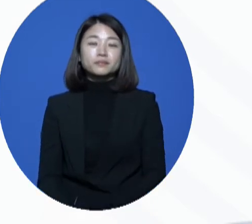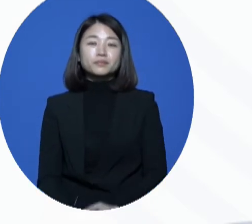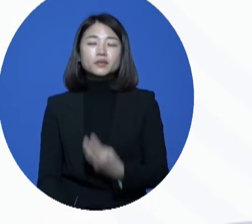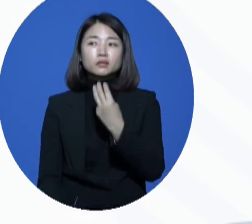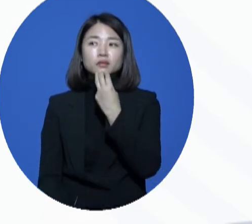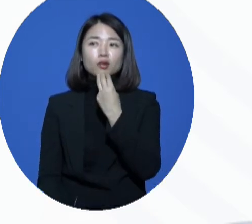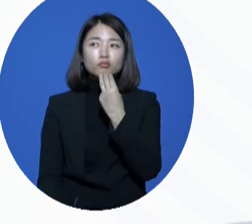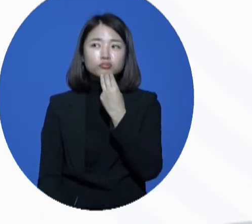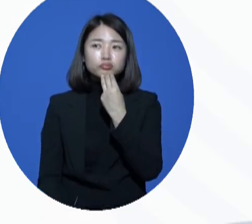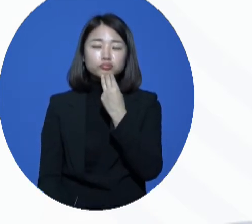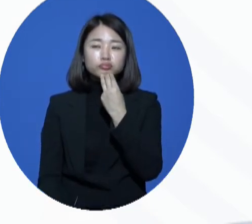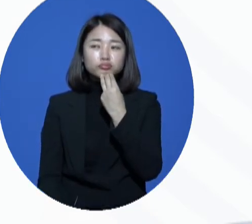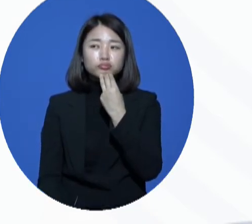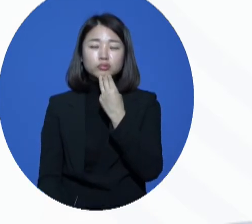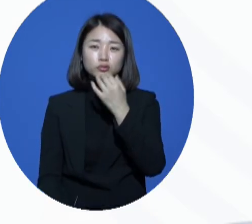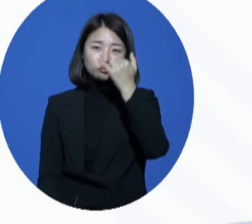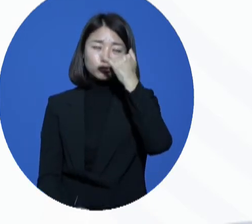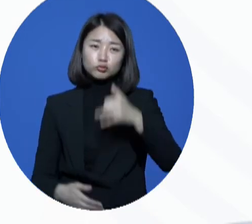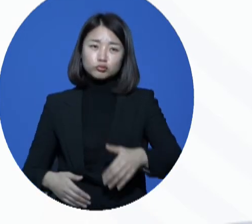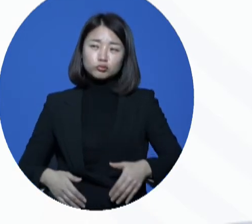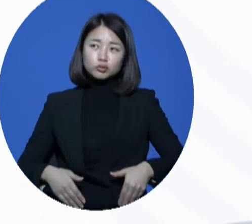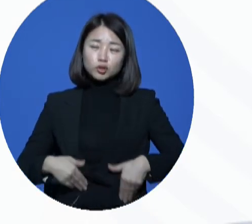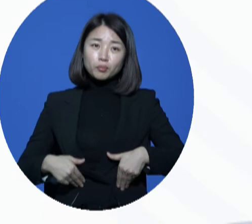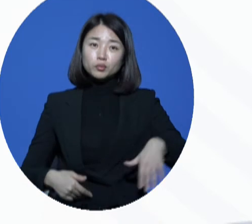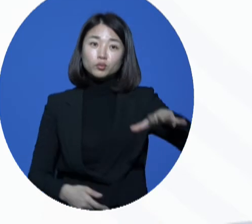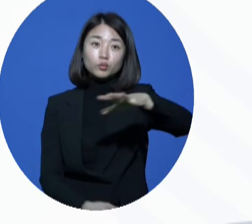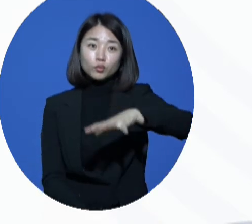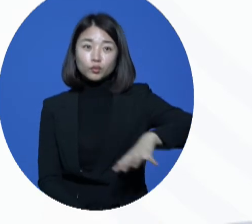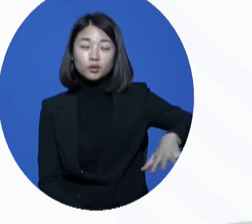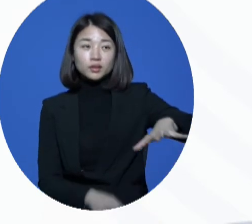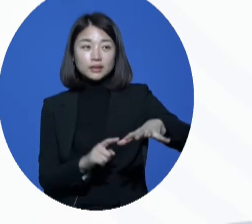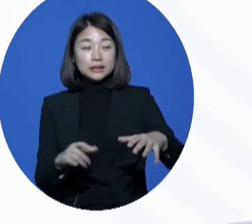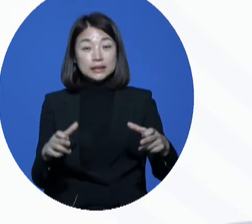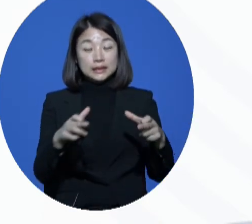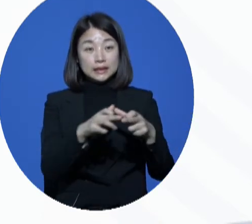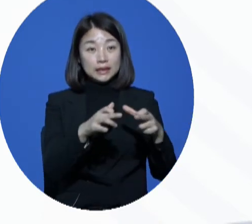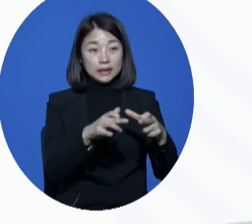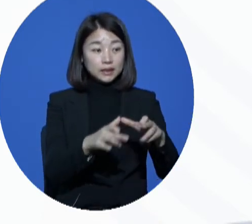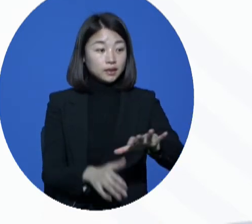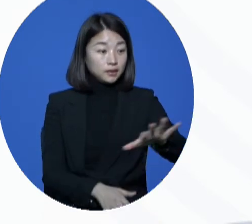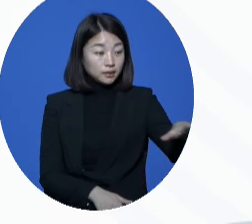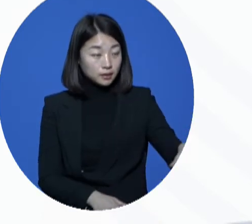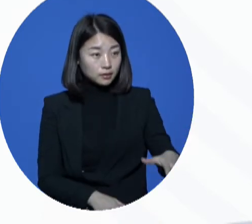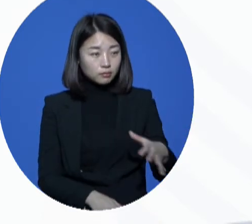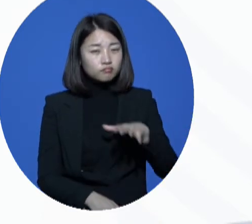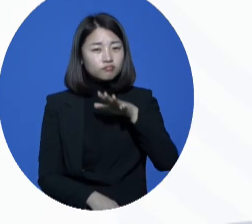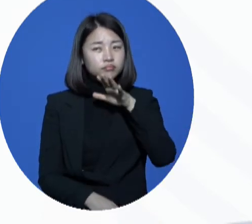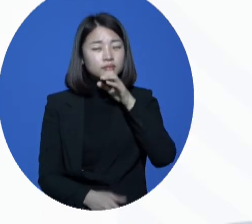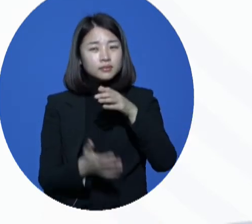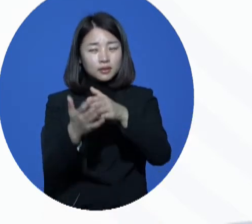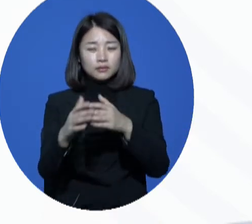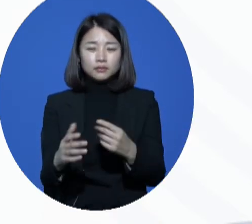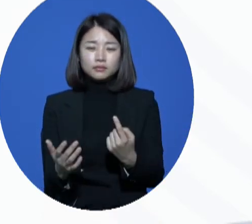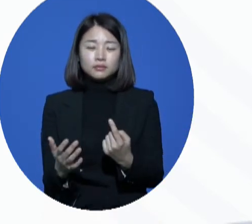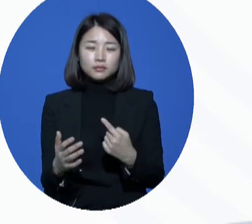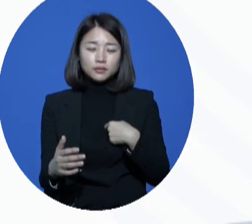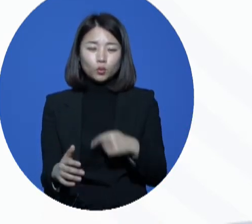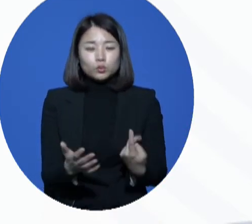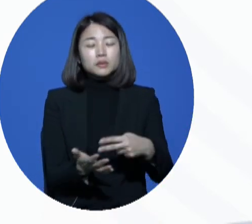이제 서울과 충청도 지역에서 그 시설에서 나오고 싶은 장애인 당사자들이 문제 제기를 했었습니다.